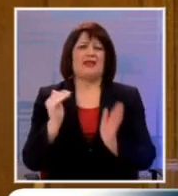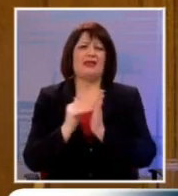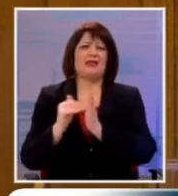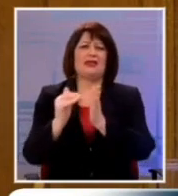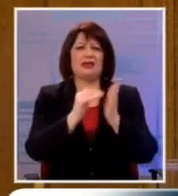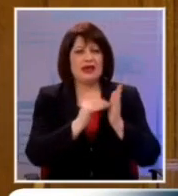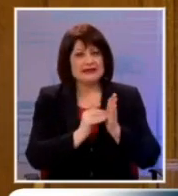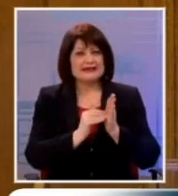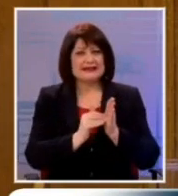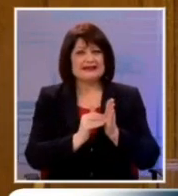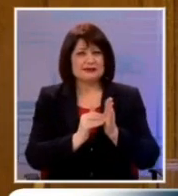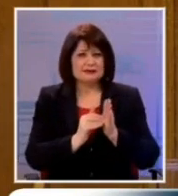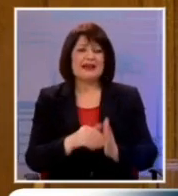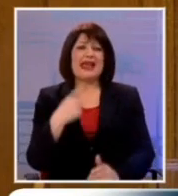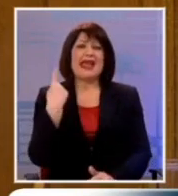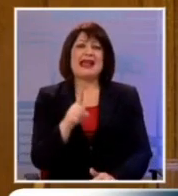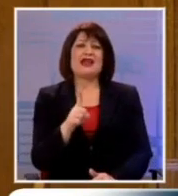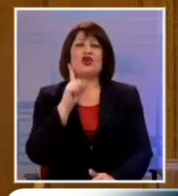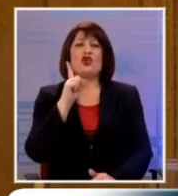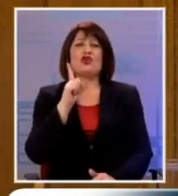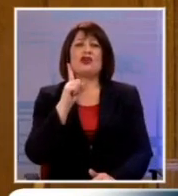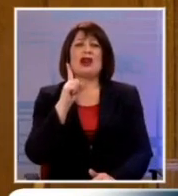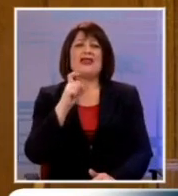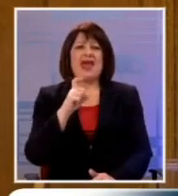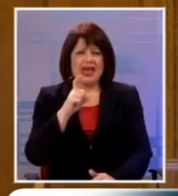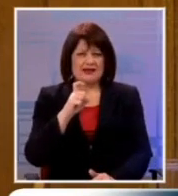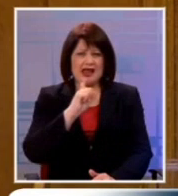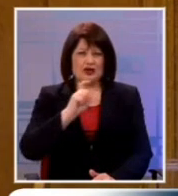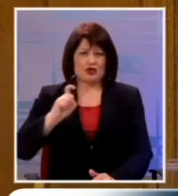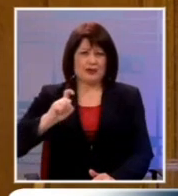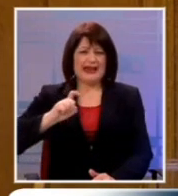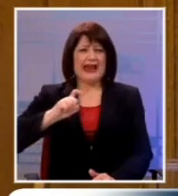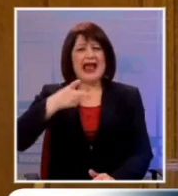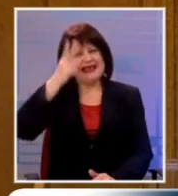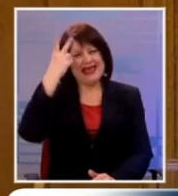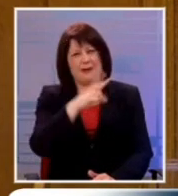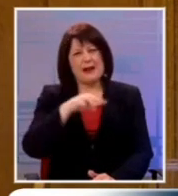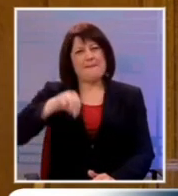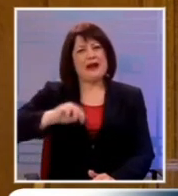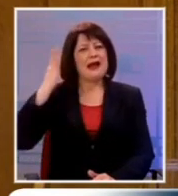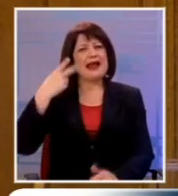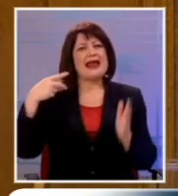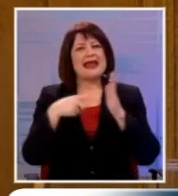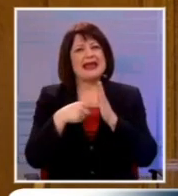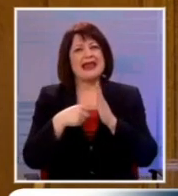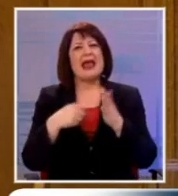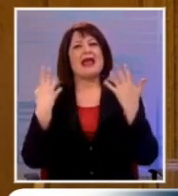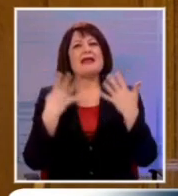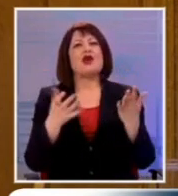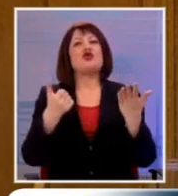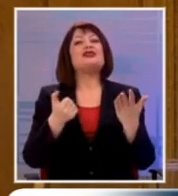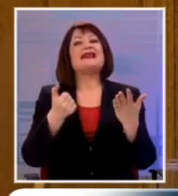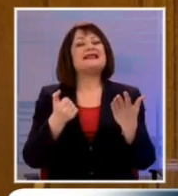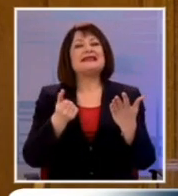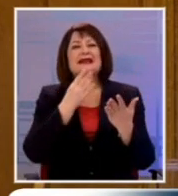το αστείο ποσό των 110 εκατομμυρίων γερμανικών μάρκων που έδωσαν το 1960 σε μια